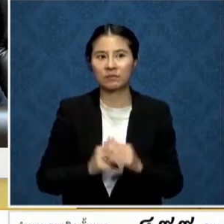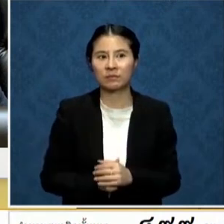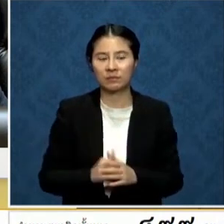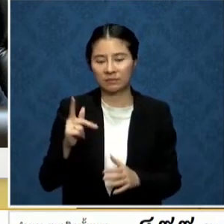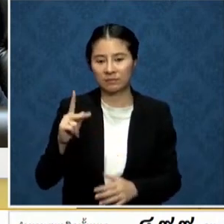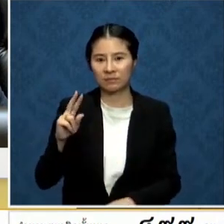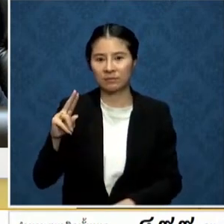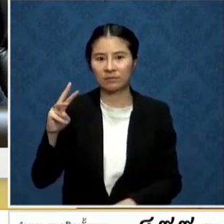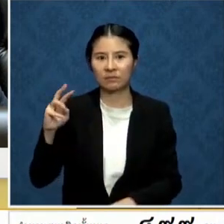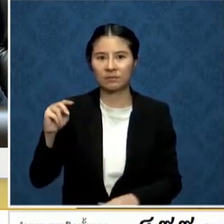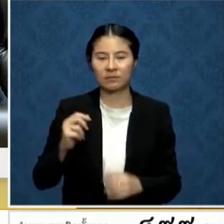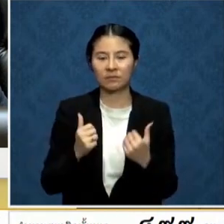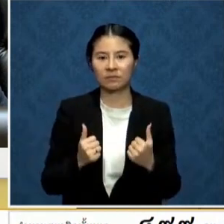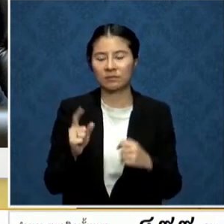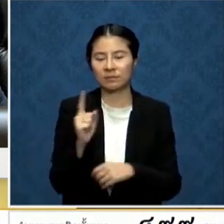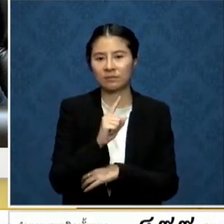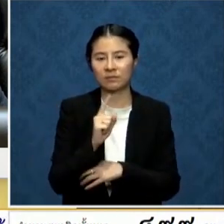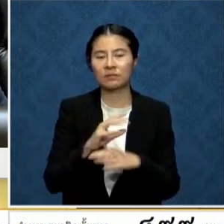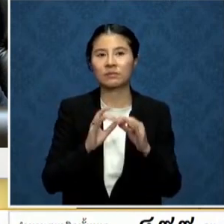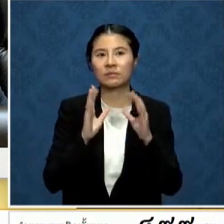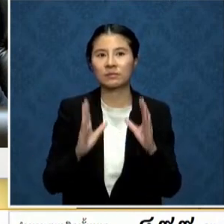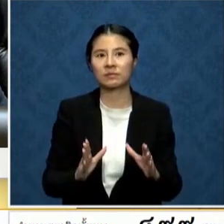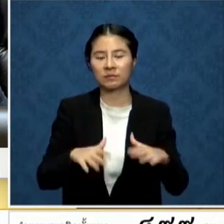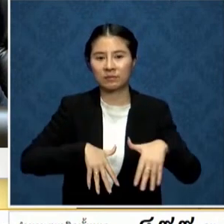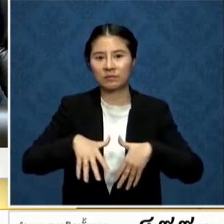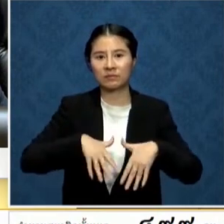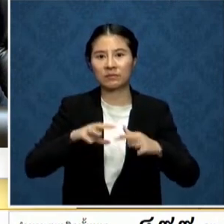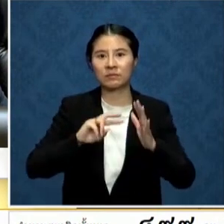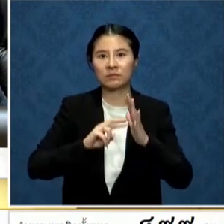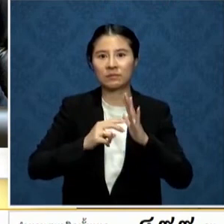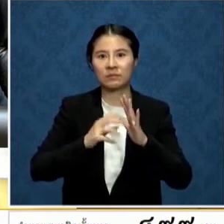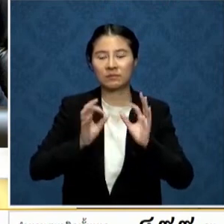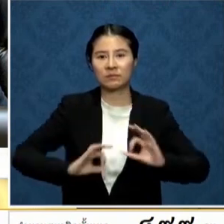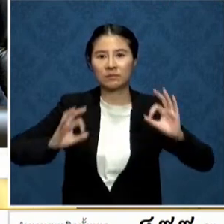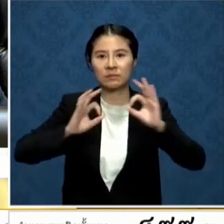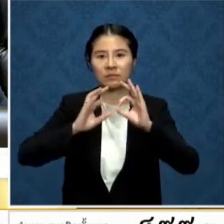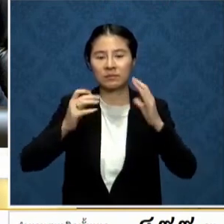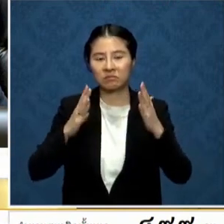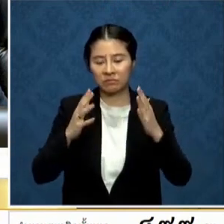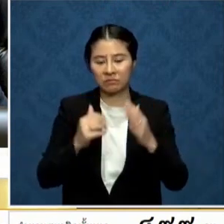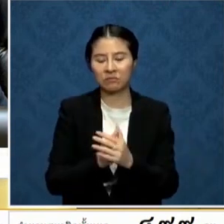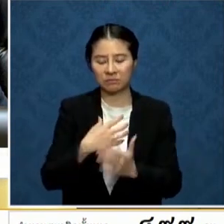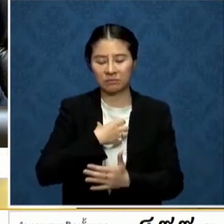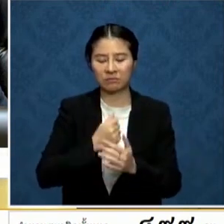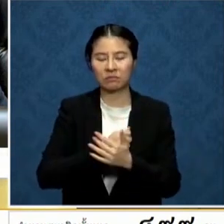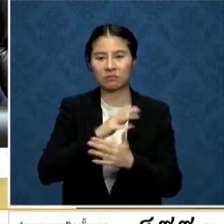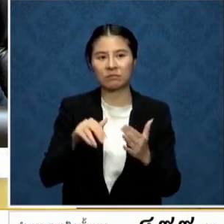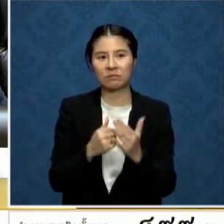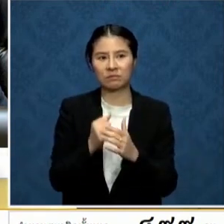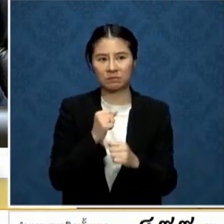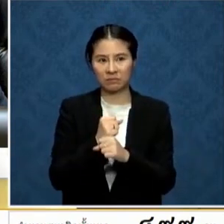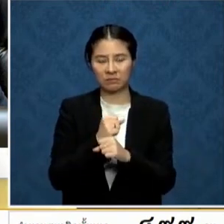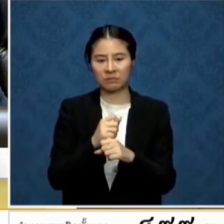ครมอย่างเดียวสุดท้ายสิ่งที่มาจากประชาชนมันก็เหมือนกับเป็นสิ่งที่ไม่มีความจำเป็นเราอย่าทำให้สภาของเราเป็นอย่างนั้นเลย